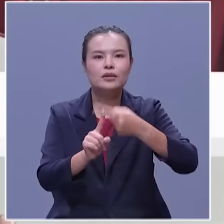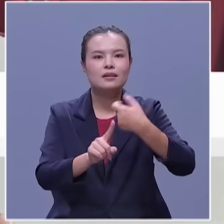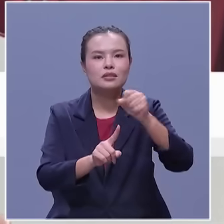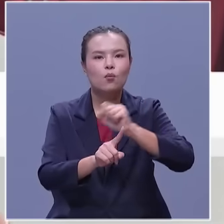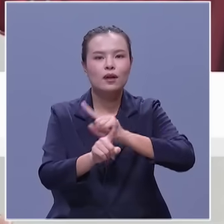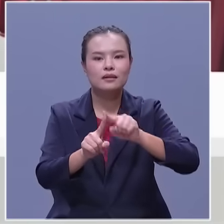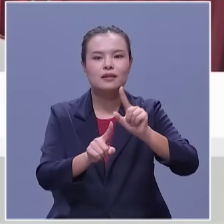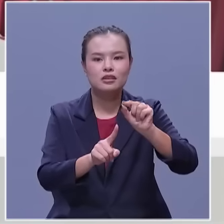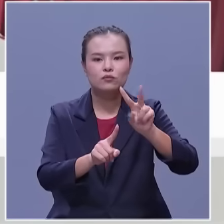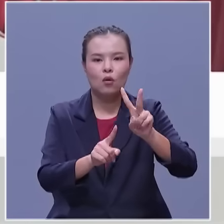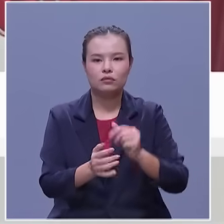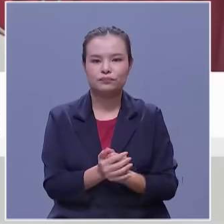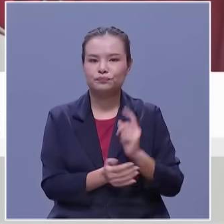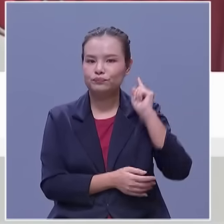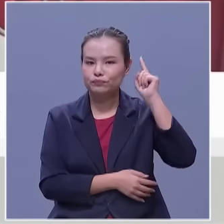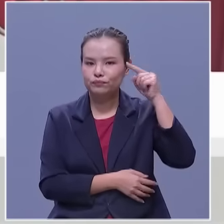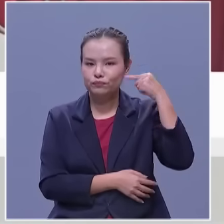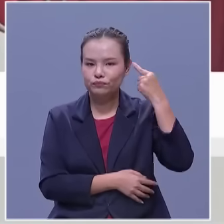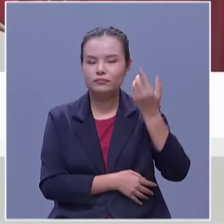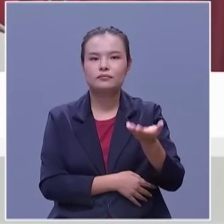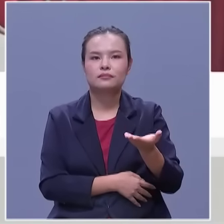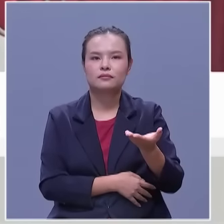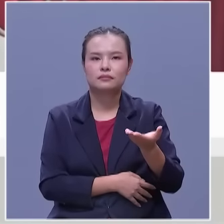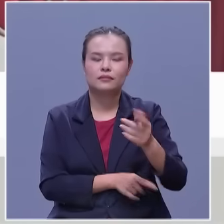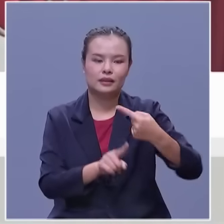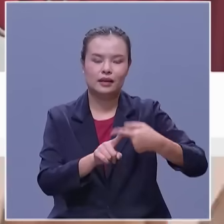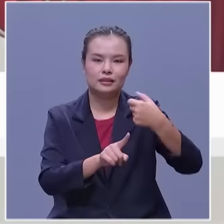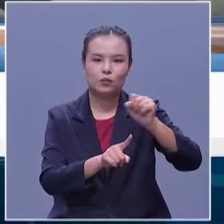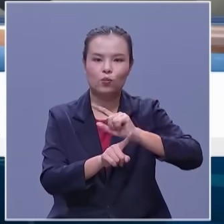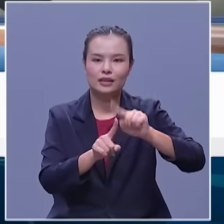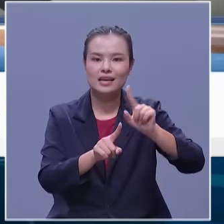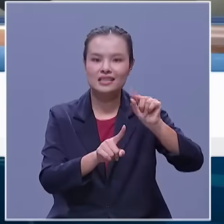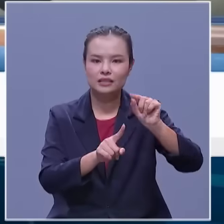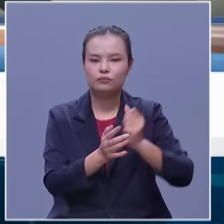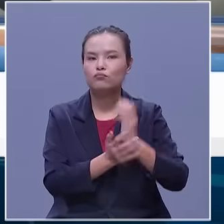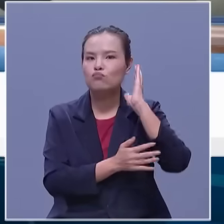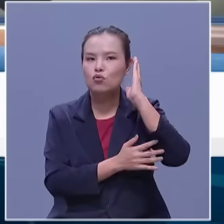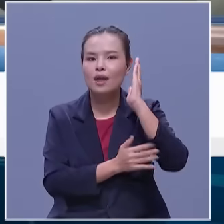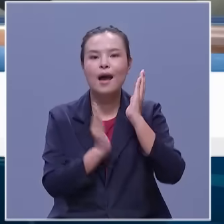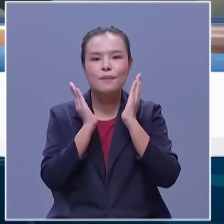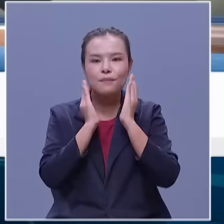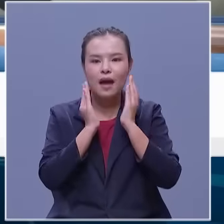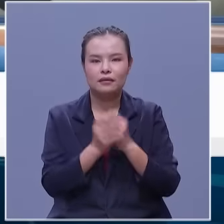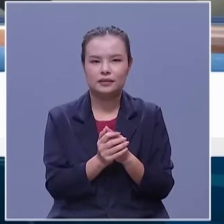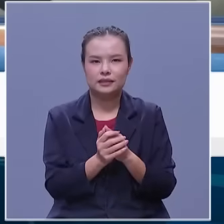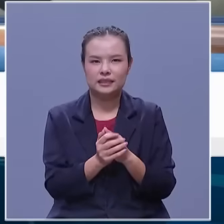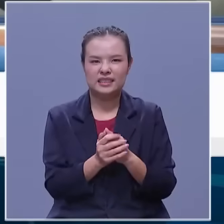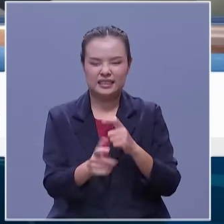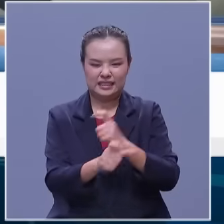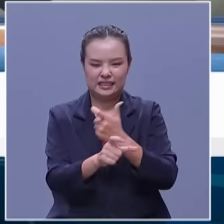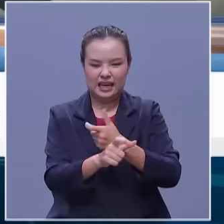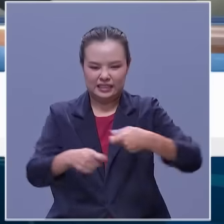ตุลาคมไหหมบอกว่าตั้งแต่วันวันแรกก็คือ 20ตุลาคมเสี่แป้งพยายามใช้ครีมตัดเหล็ก